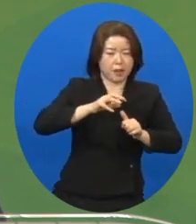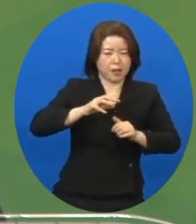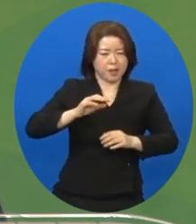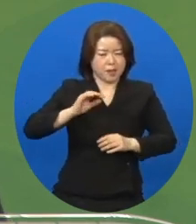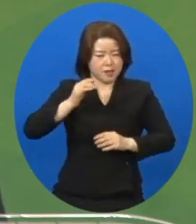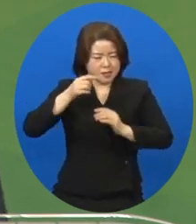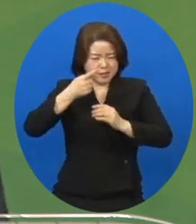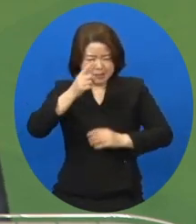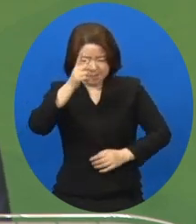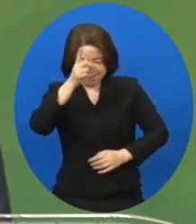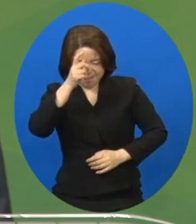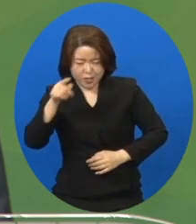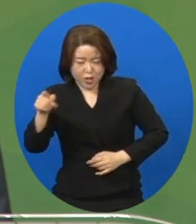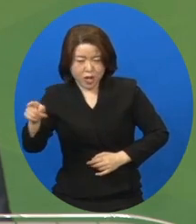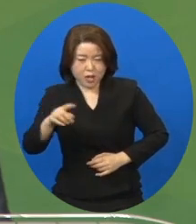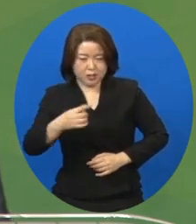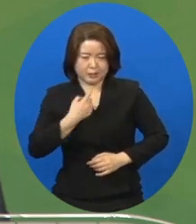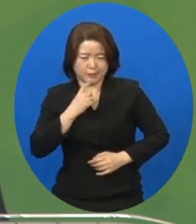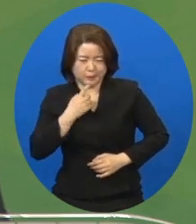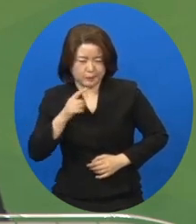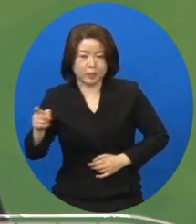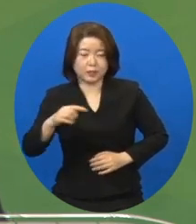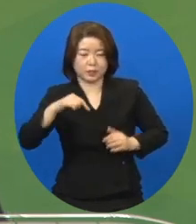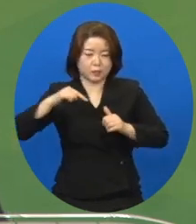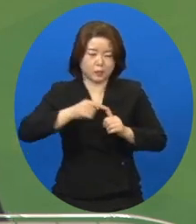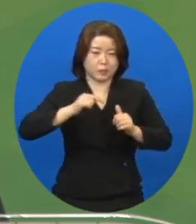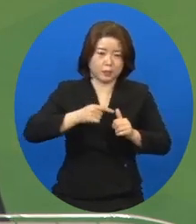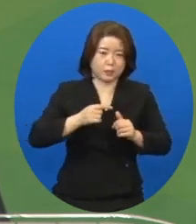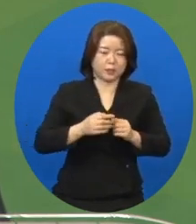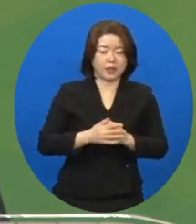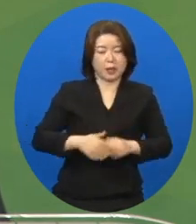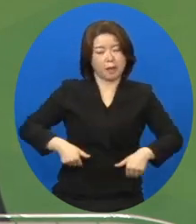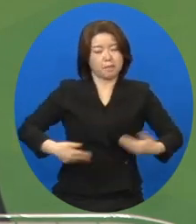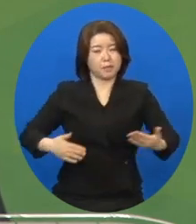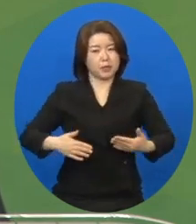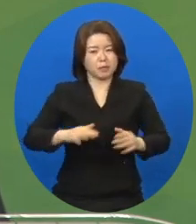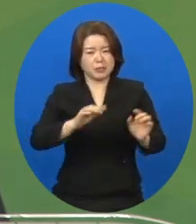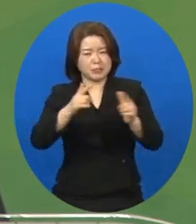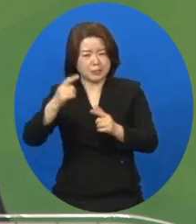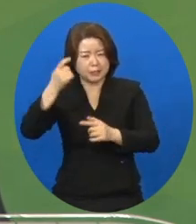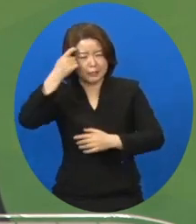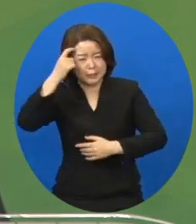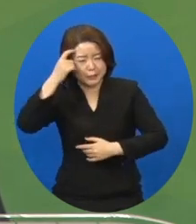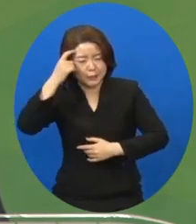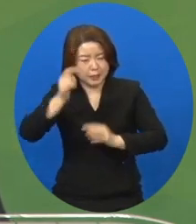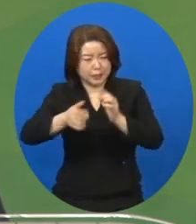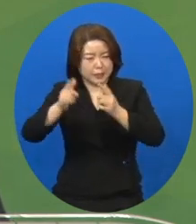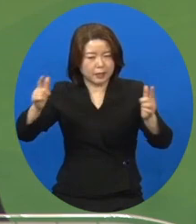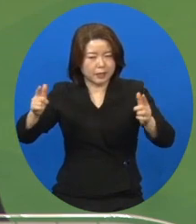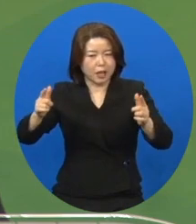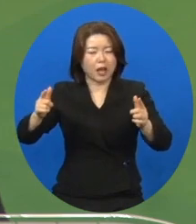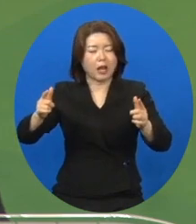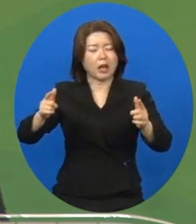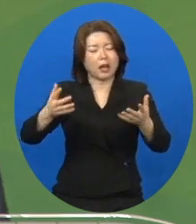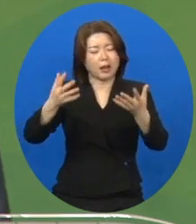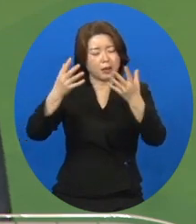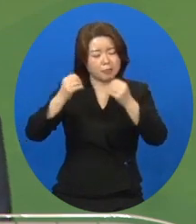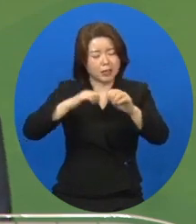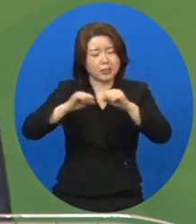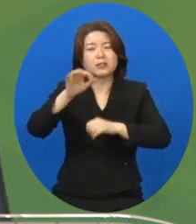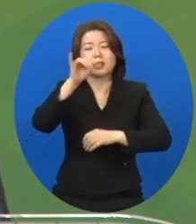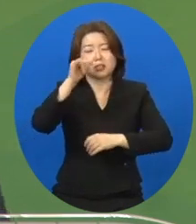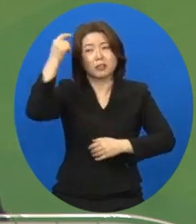역사한다. 쓸데없는 생각, 공상, 쓰레기 같은 생각들로 역사함을 느낀다.